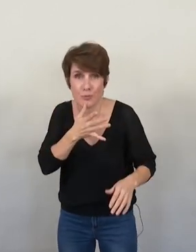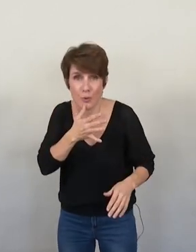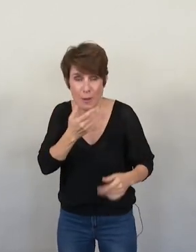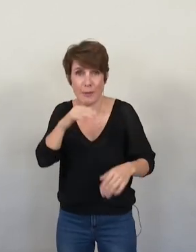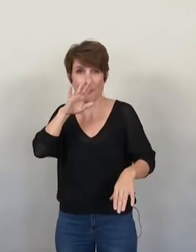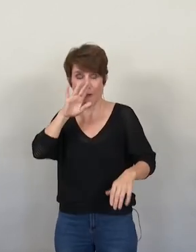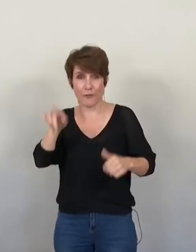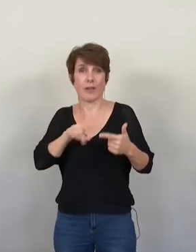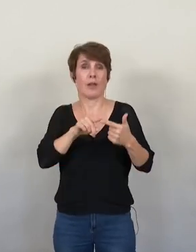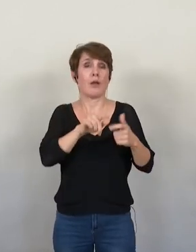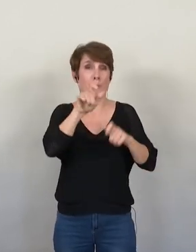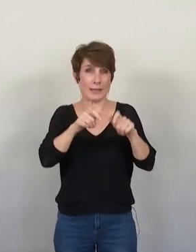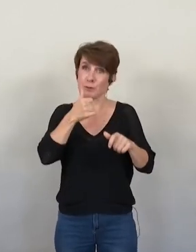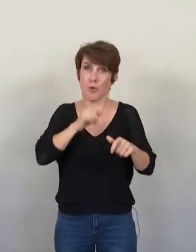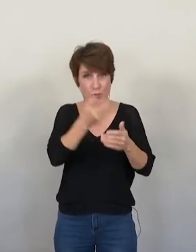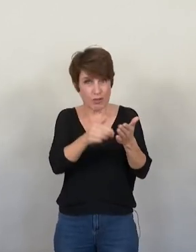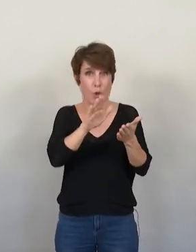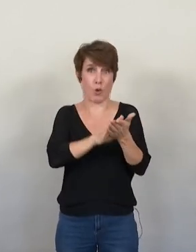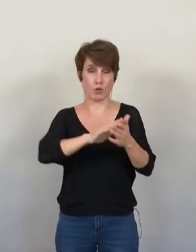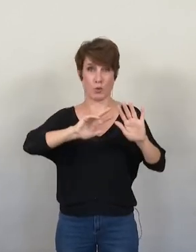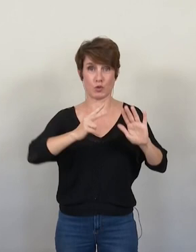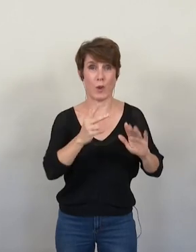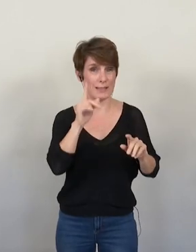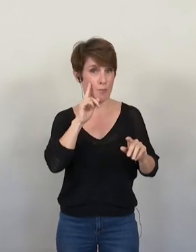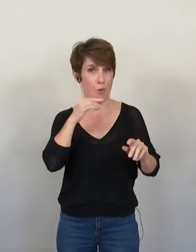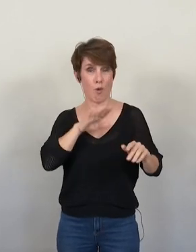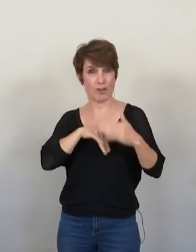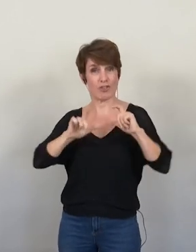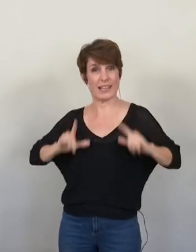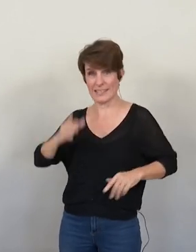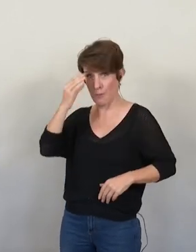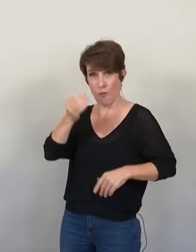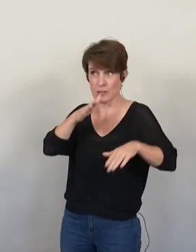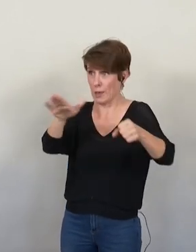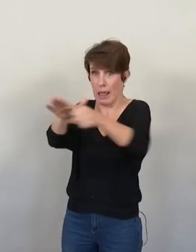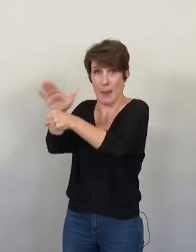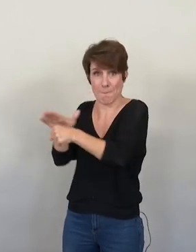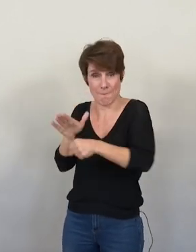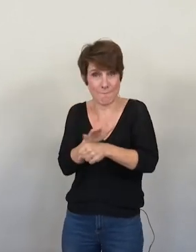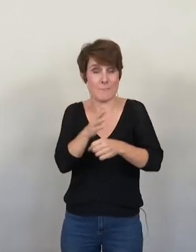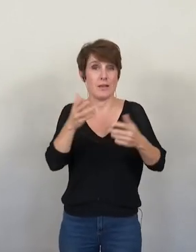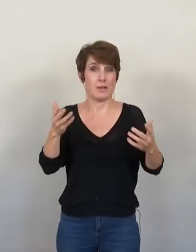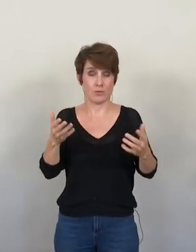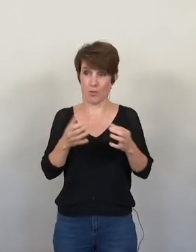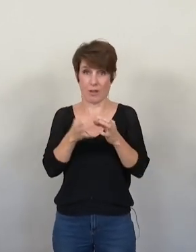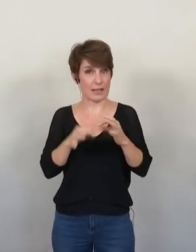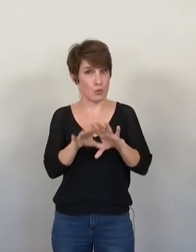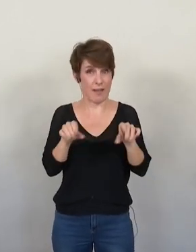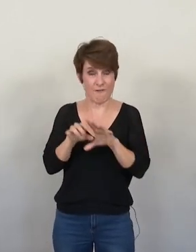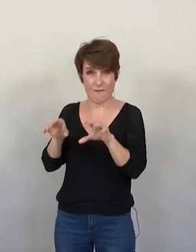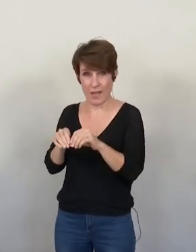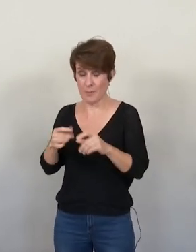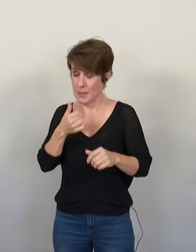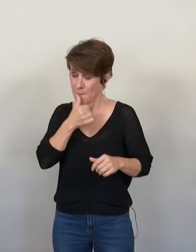professionnel une pensée aux étudiantes et aux étudiants qui font le rentrée universitaire et nombreuses familles qui se serrent encore